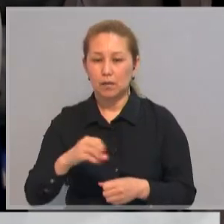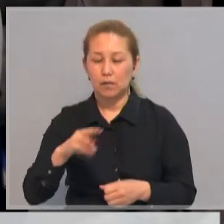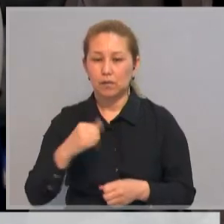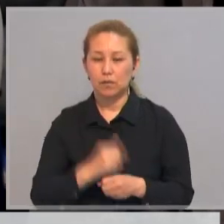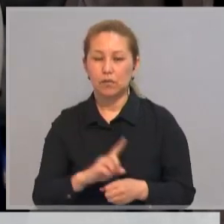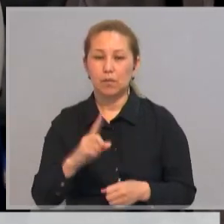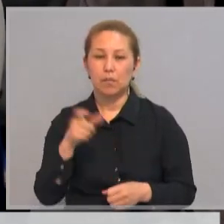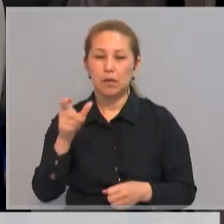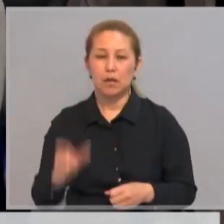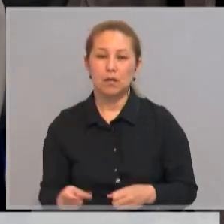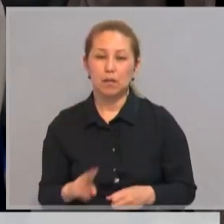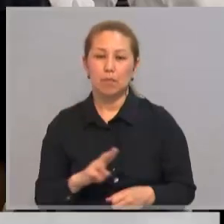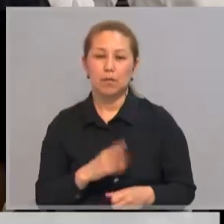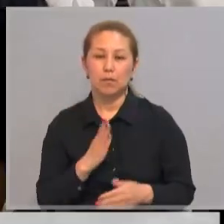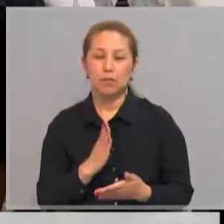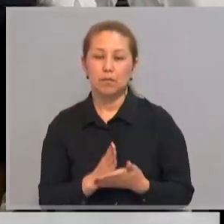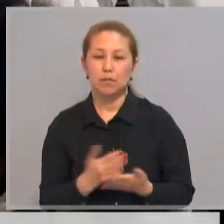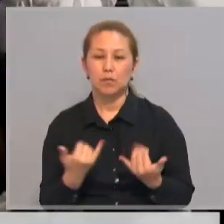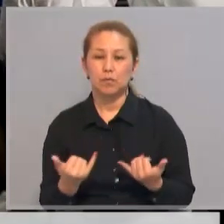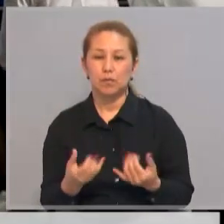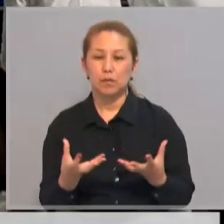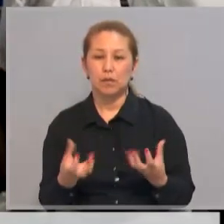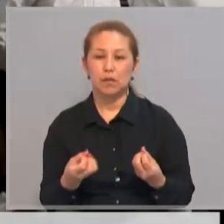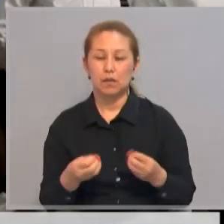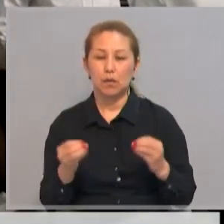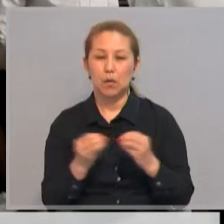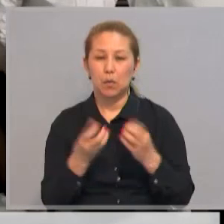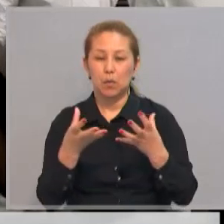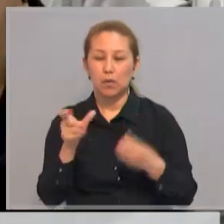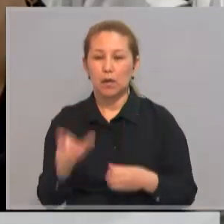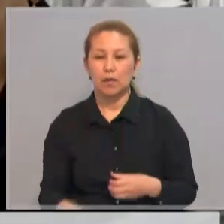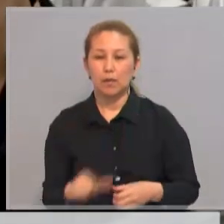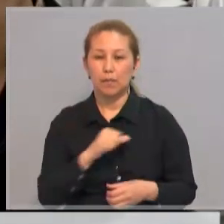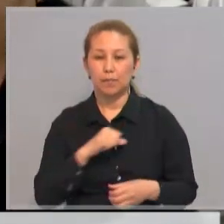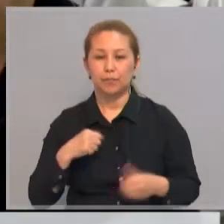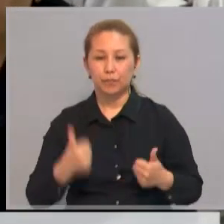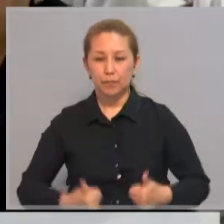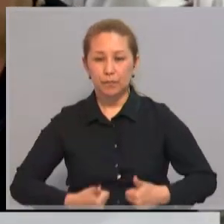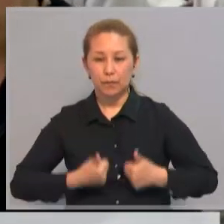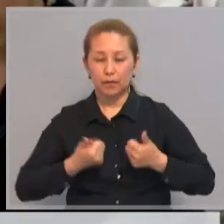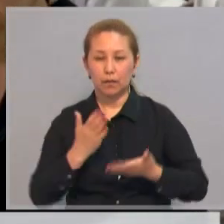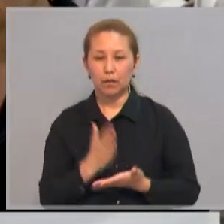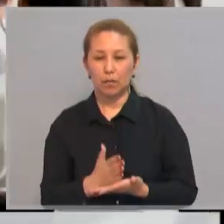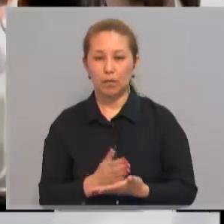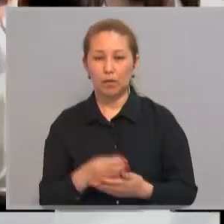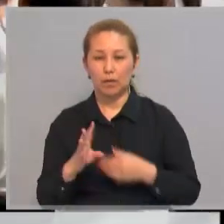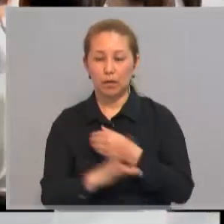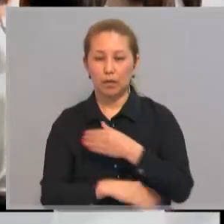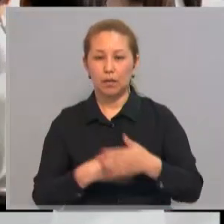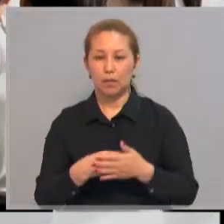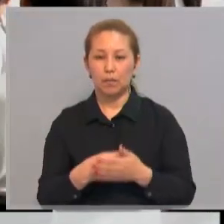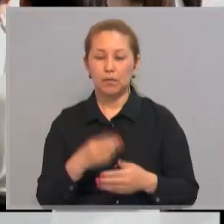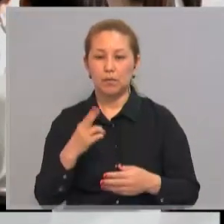адам өзін өзі мерт қылады екен. Сол сәтте тағы кемінде 10 адам өзін өз өлтіруге талпыныс жасайды. Мұны аяқталмаған суицид